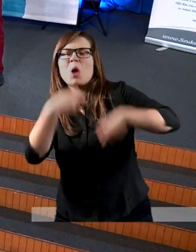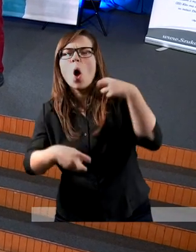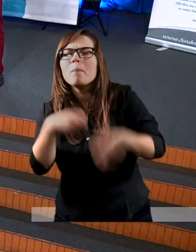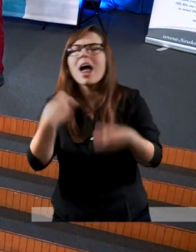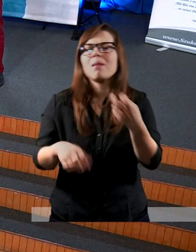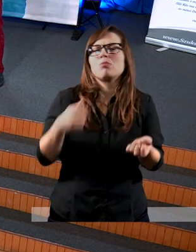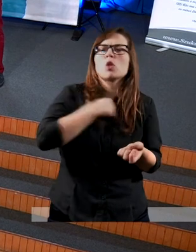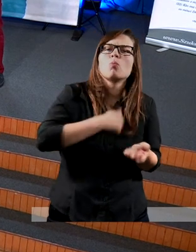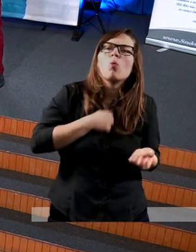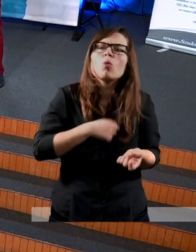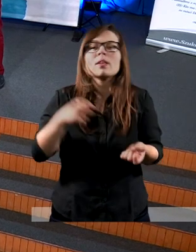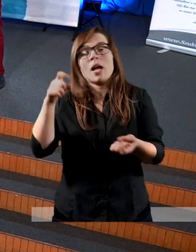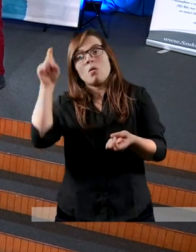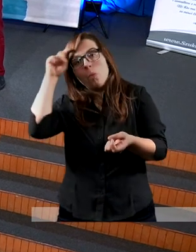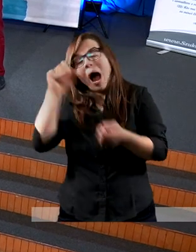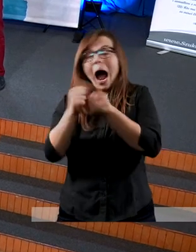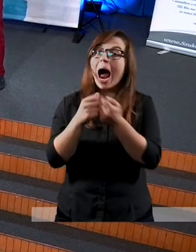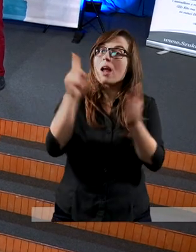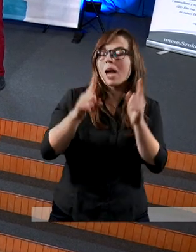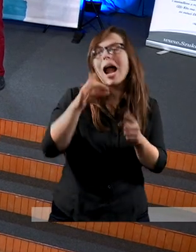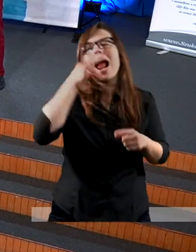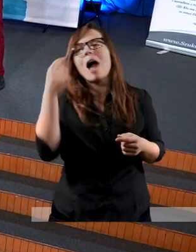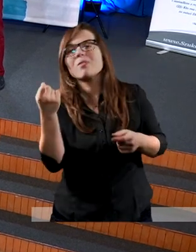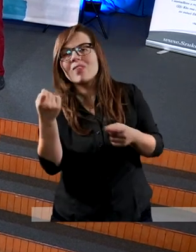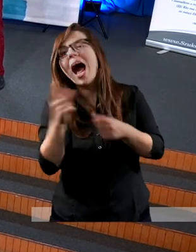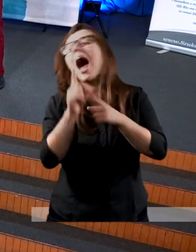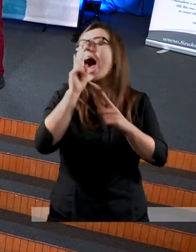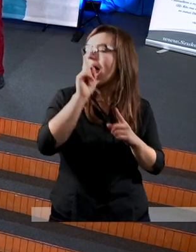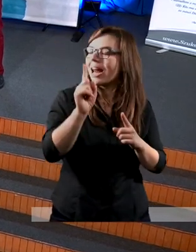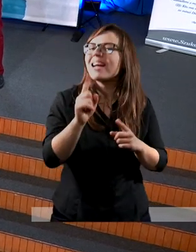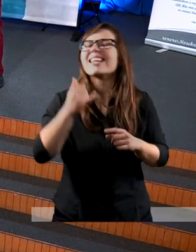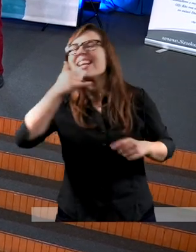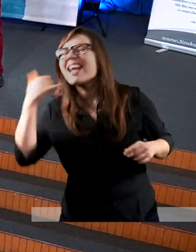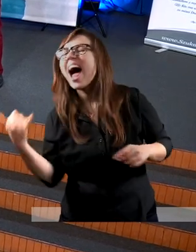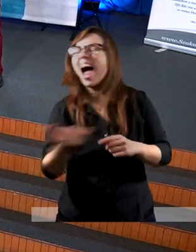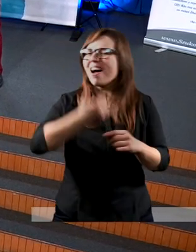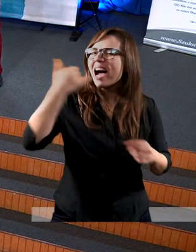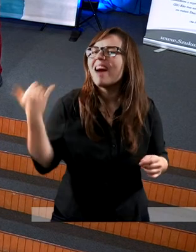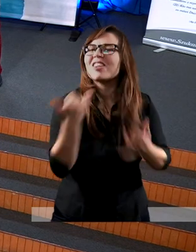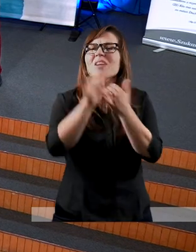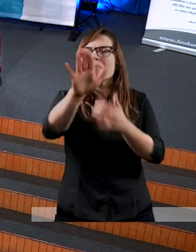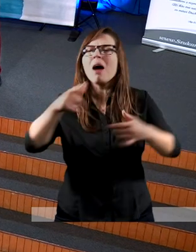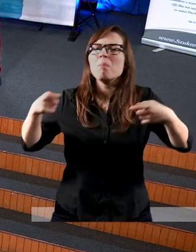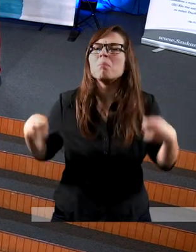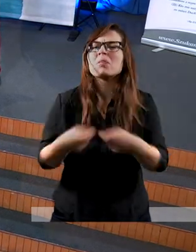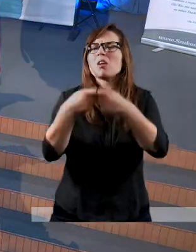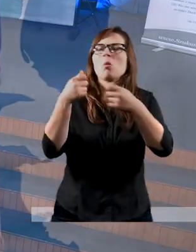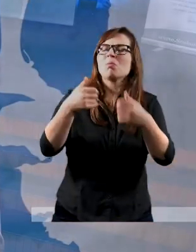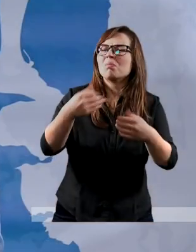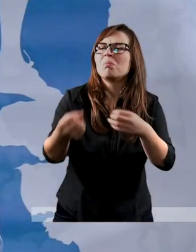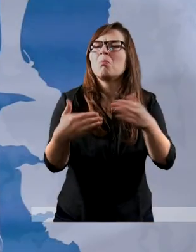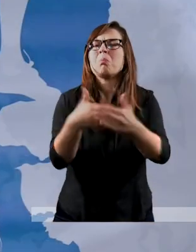chwile, lepsze chwile, ale niemniej jednak zawsze cokolwiek stanie się na drodze, jeżeli